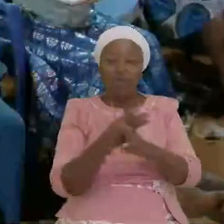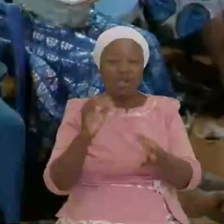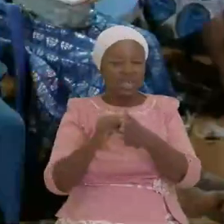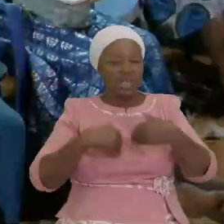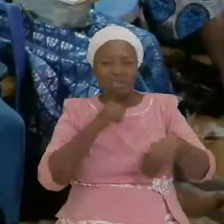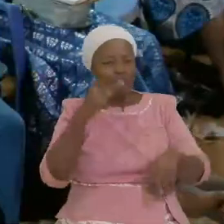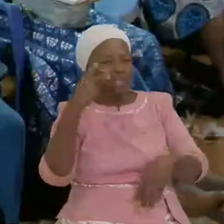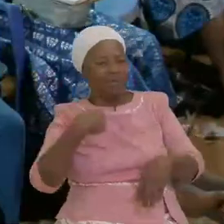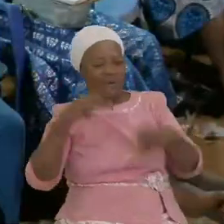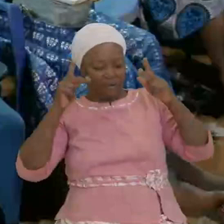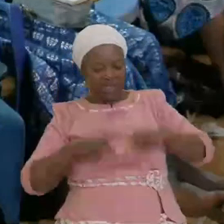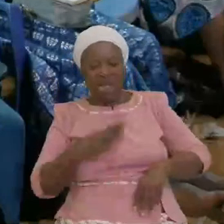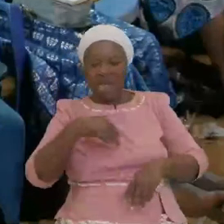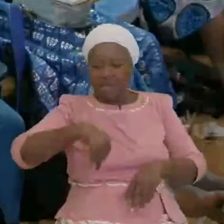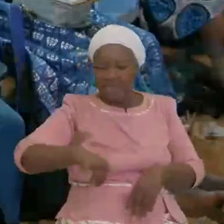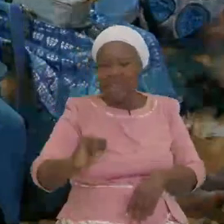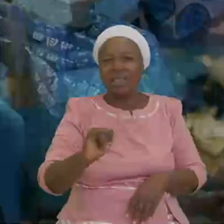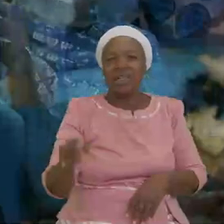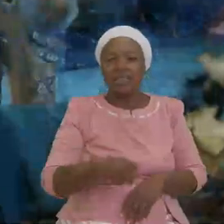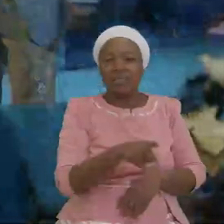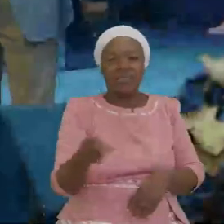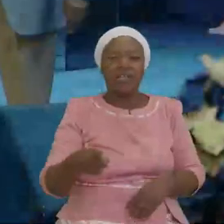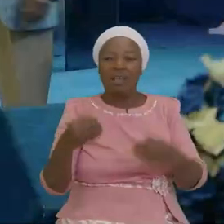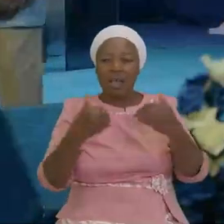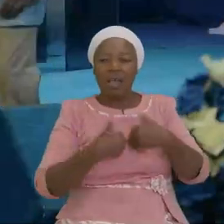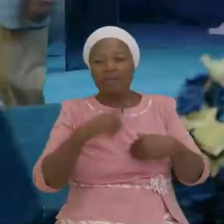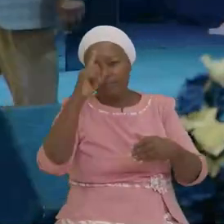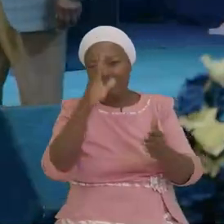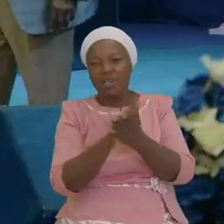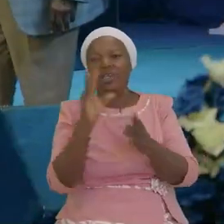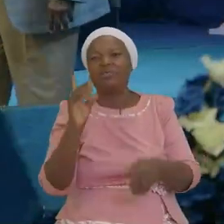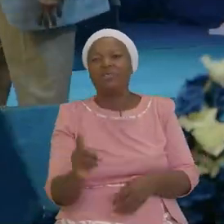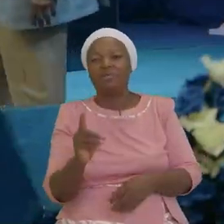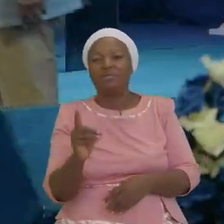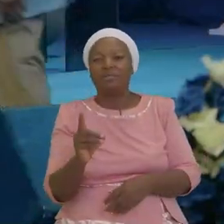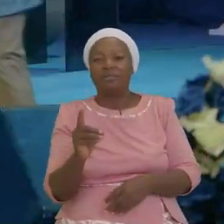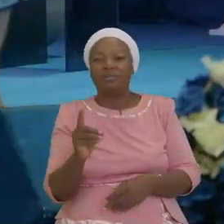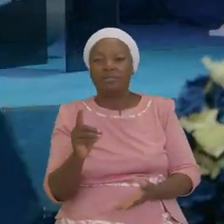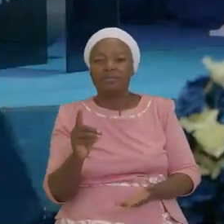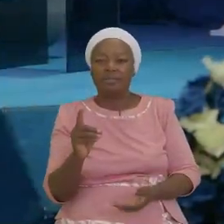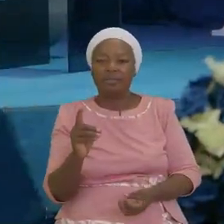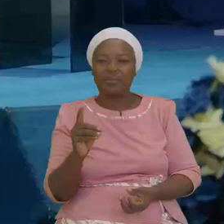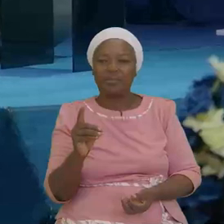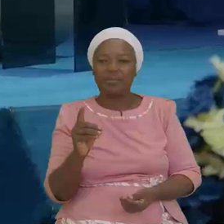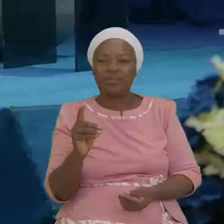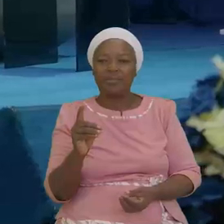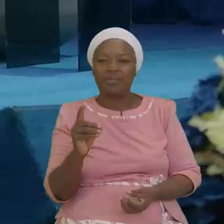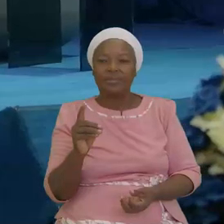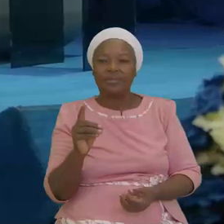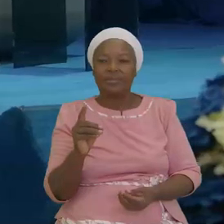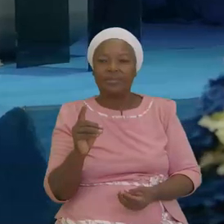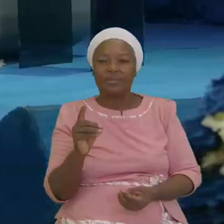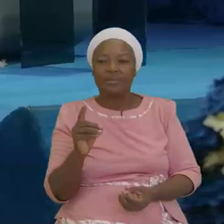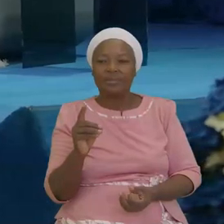gens en Afrique, heureux les gens dans le monde entier qui ne m'ont pas vu physiquement, mais qui ont